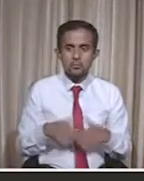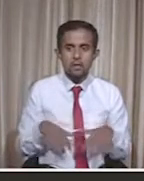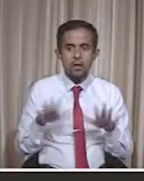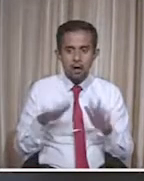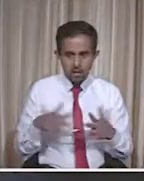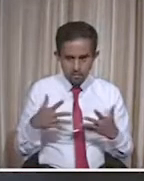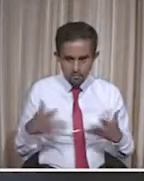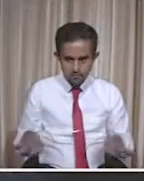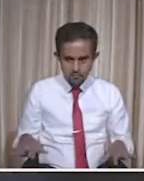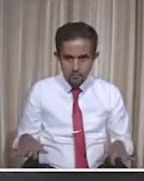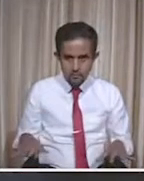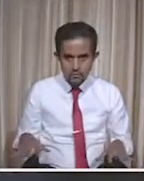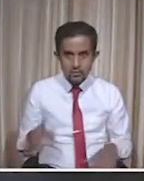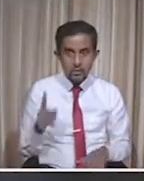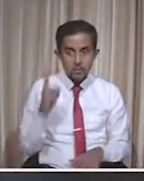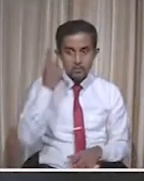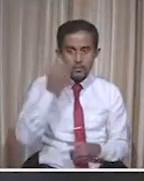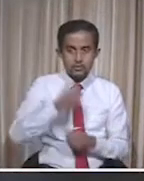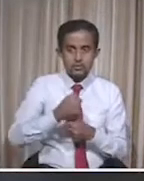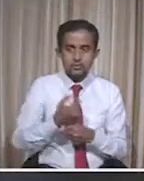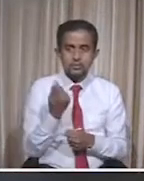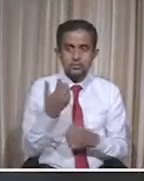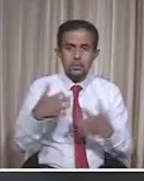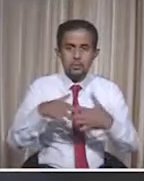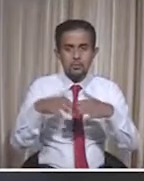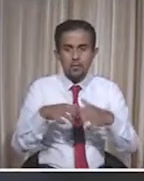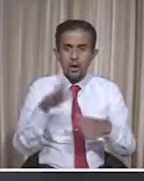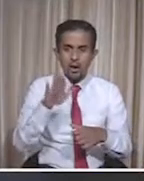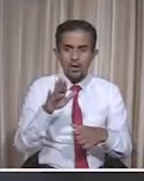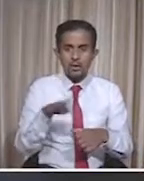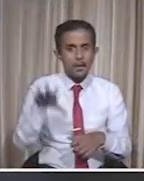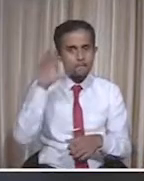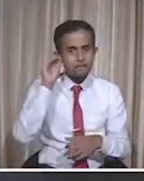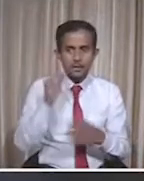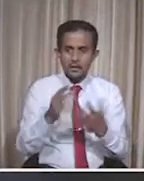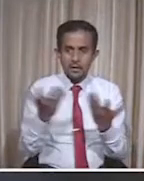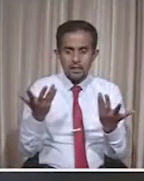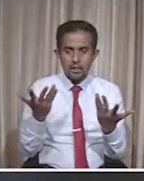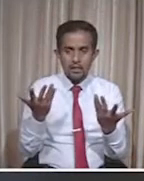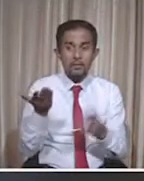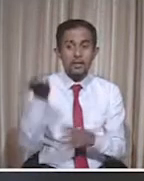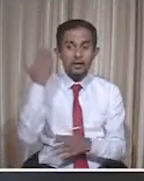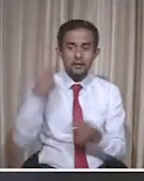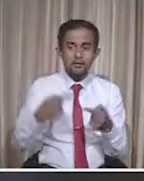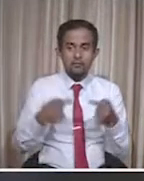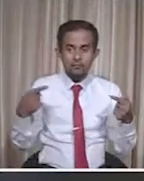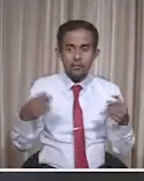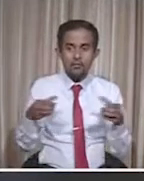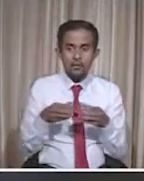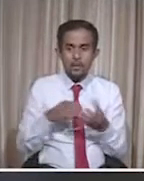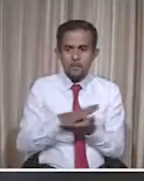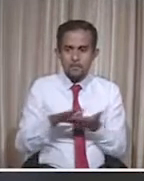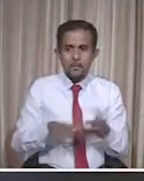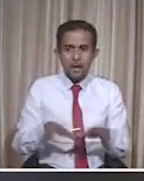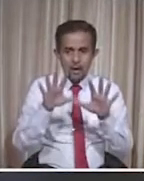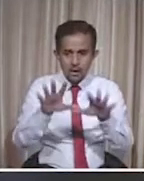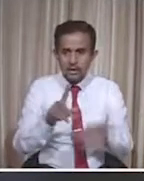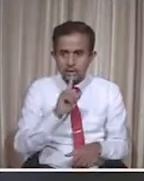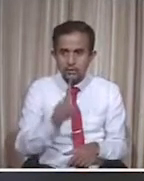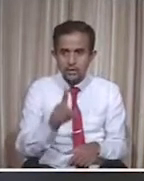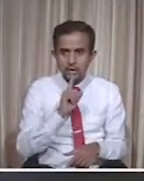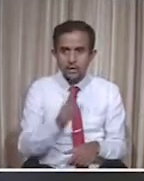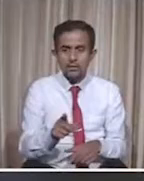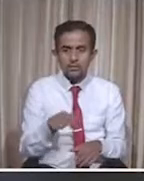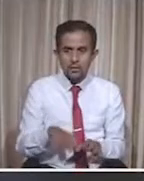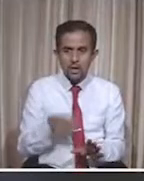විදිහට මුලදී ආණ්ඩුව ආර්ථික අර්බුදයක් තියෙනවා කියලා පිළිගත්තේ නැහැ අපි එදා විපක්ෂ විදිහට ඉතා පැහැදිලිව කිව්වා